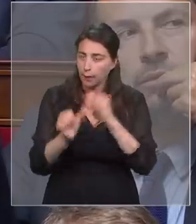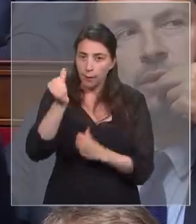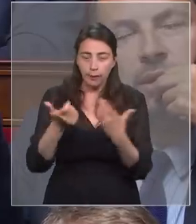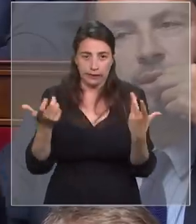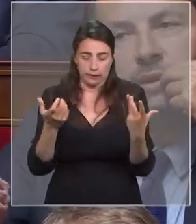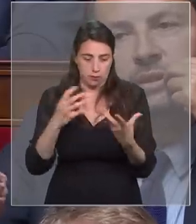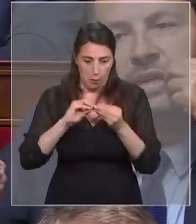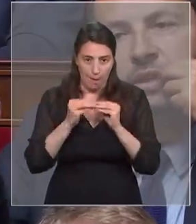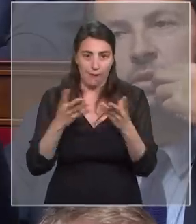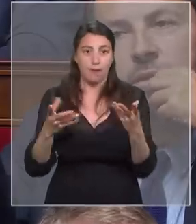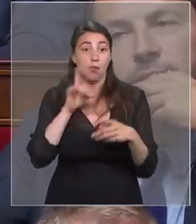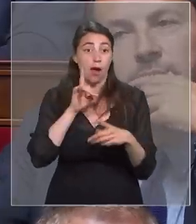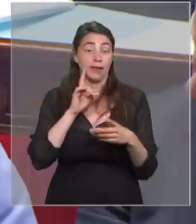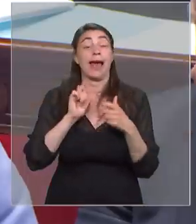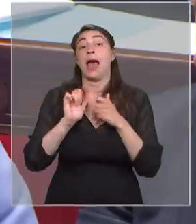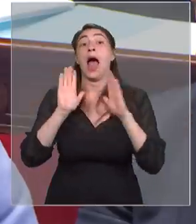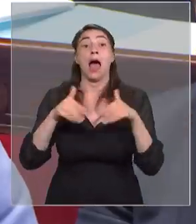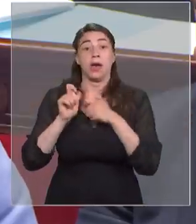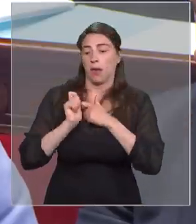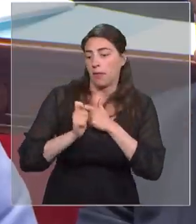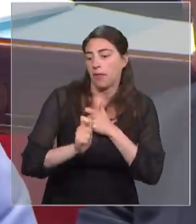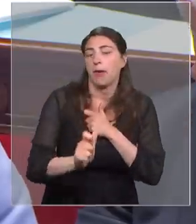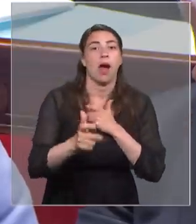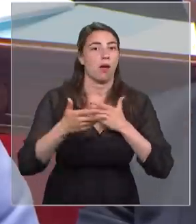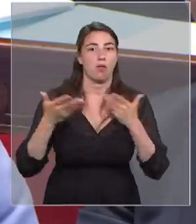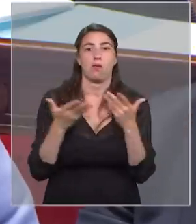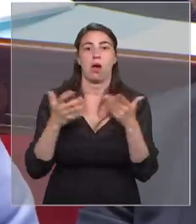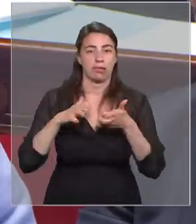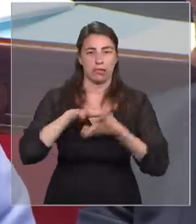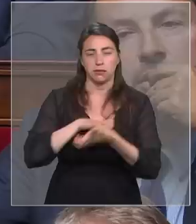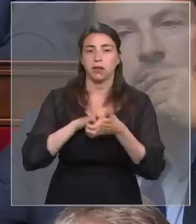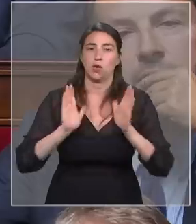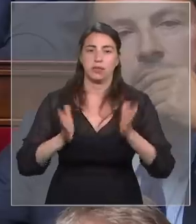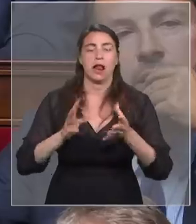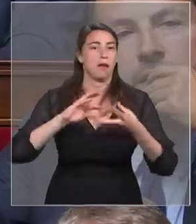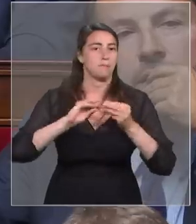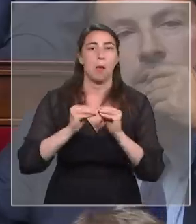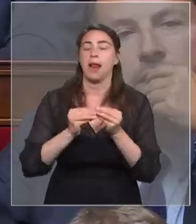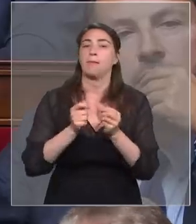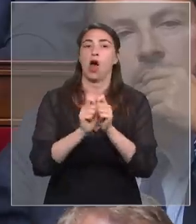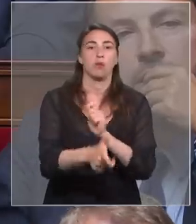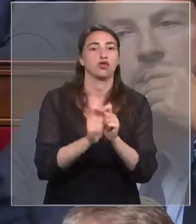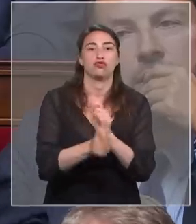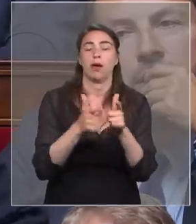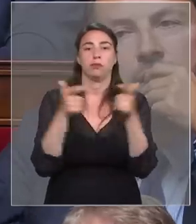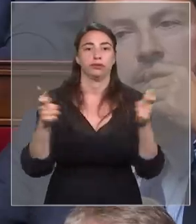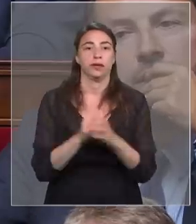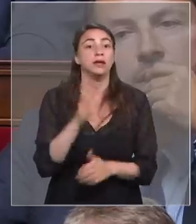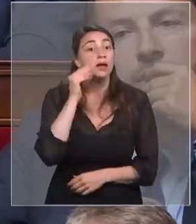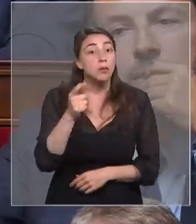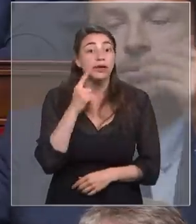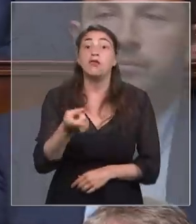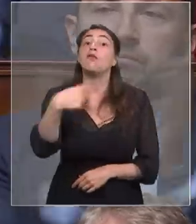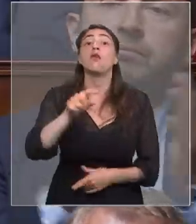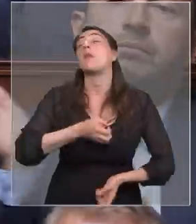entraînent mécaniquement crise de l'hôpital, déserts médicaux et déremboursements. Madame la Première Ministre, allez-vous aller enfin au-delà des